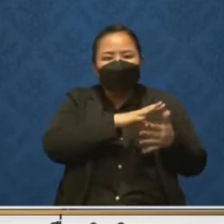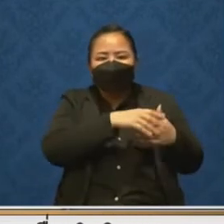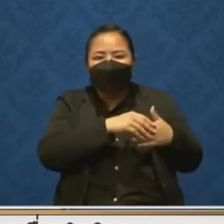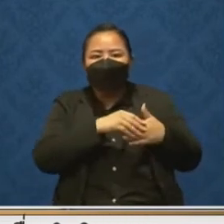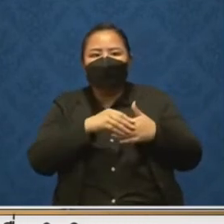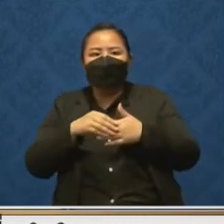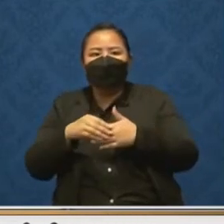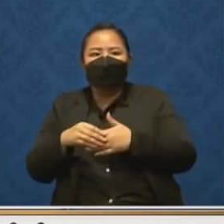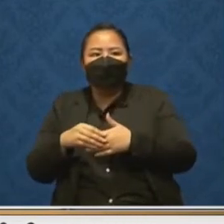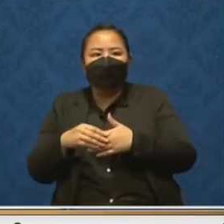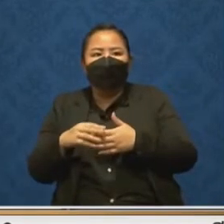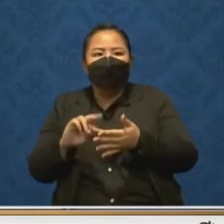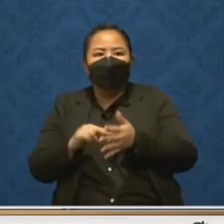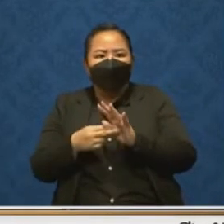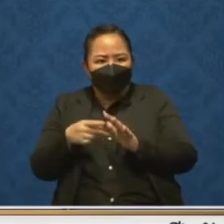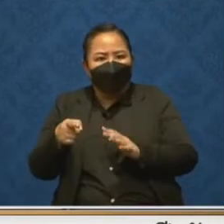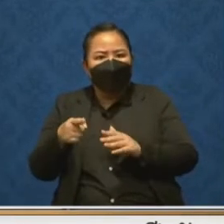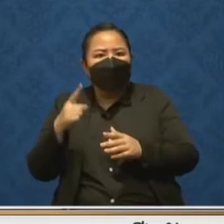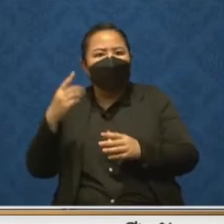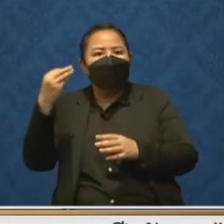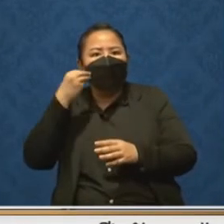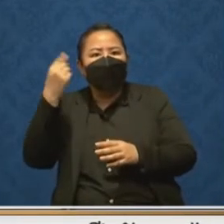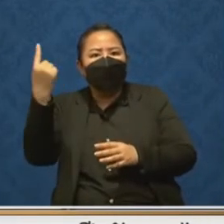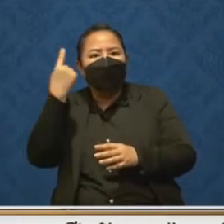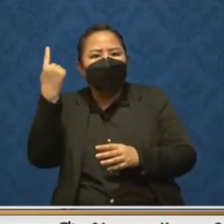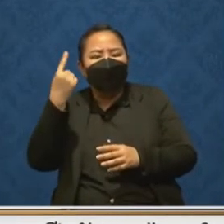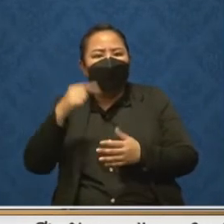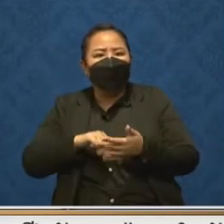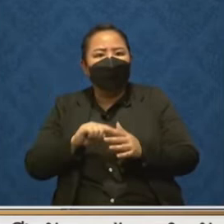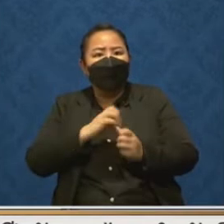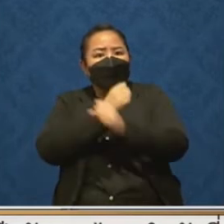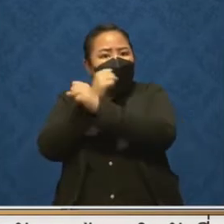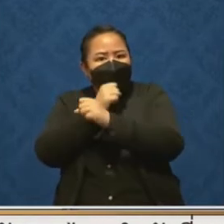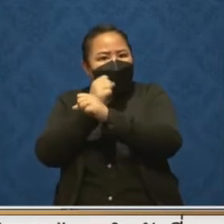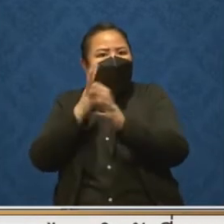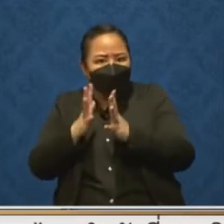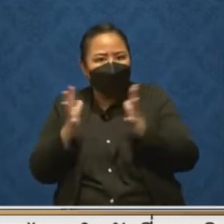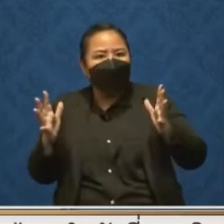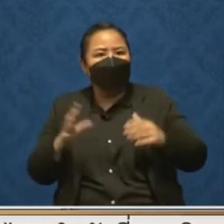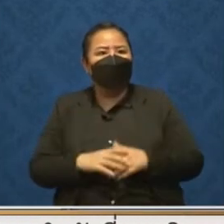กกฎั่ที่ฉัพ่ IB